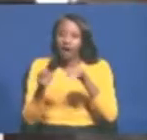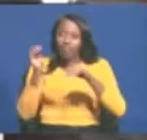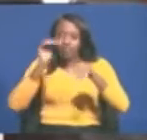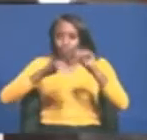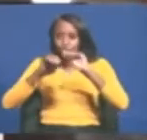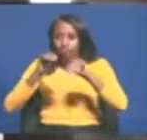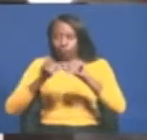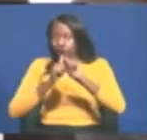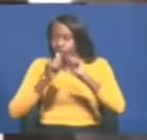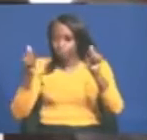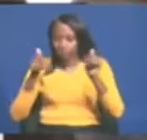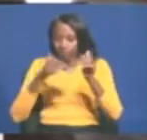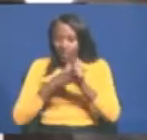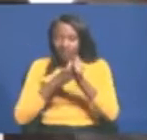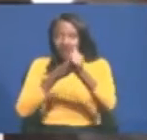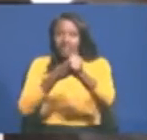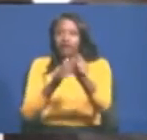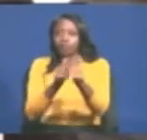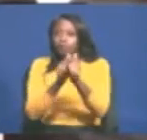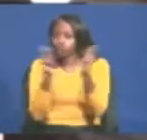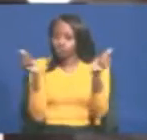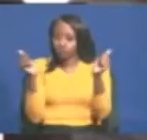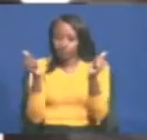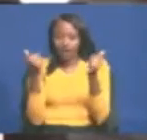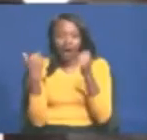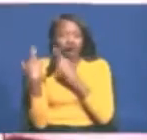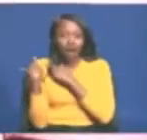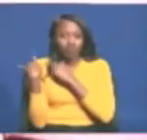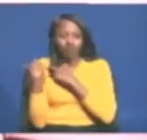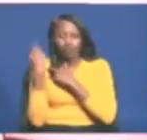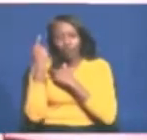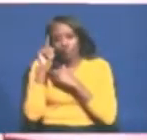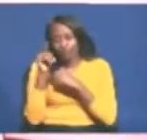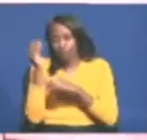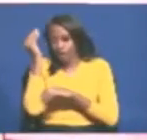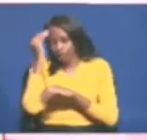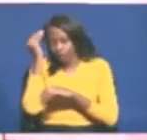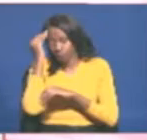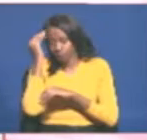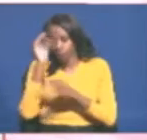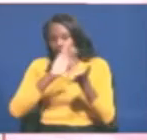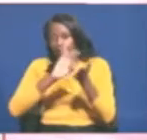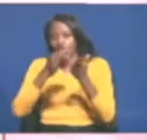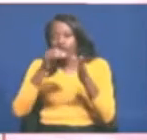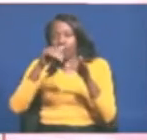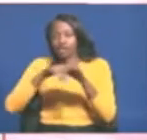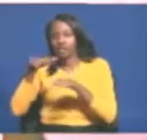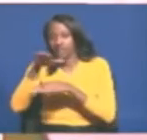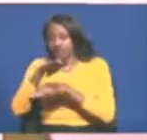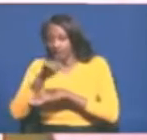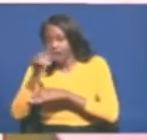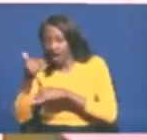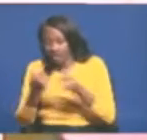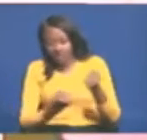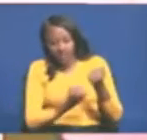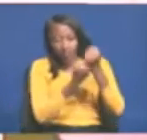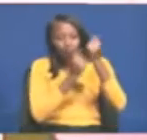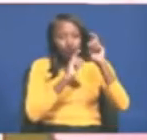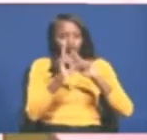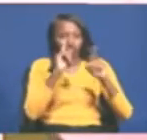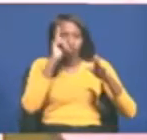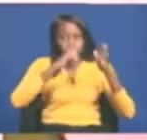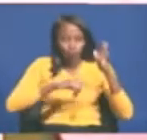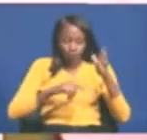uongozi mzuri wa kusimamia the educational fund ya Githiga Ward. Matamshi yake yalikaririwa na mwakilishi wadi ya Giviga Mutahi